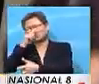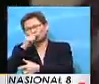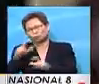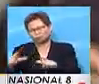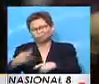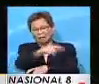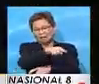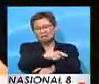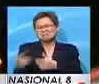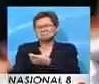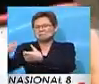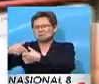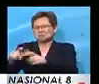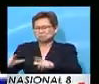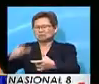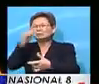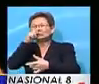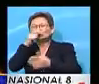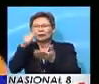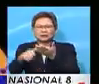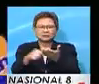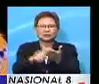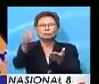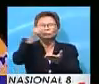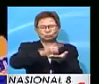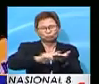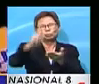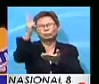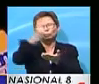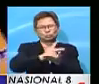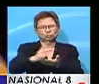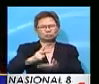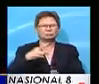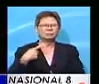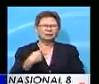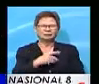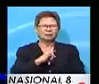minggu dalam du minggulah tu saya pun tak tahu